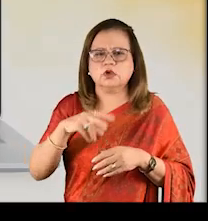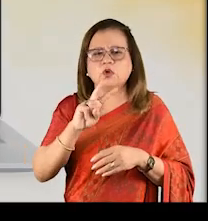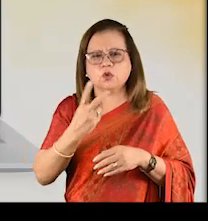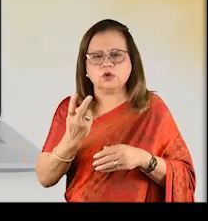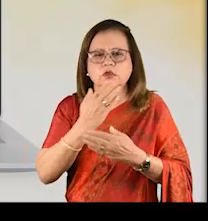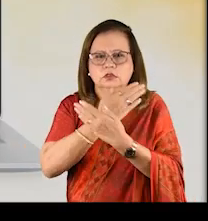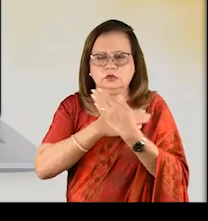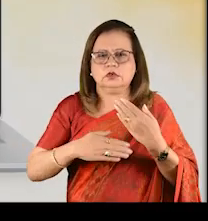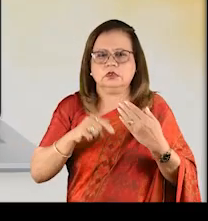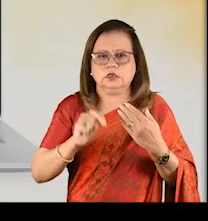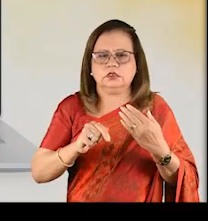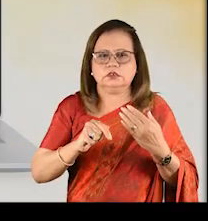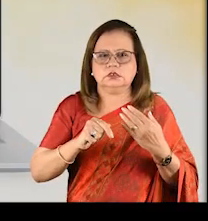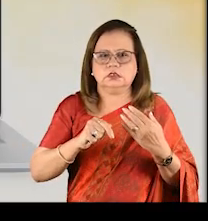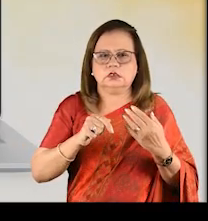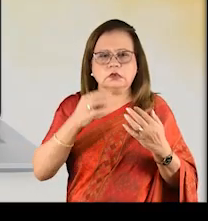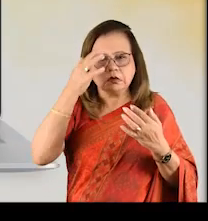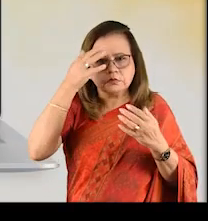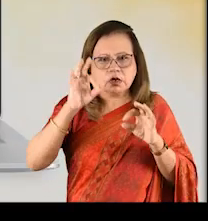स्वयं